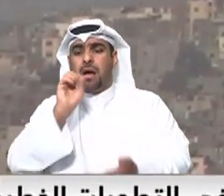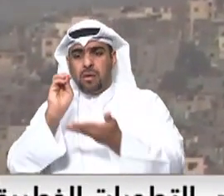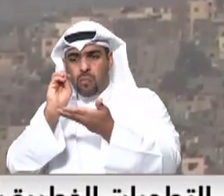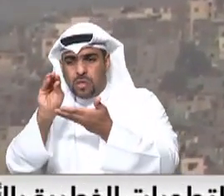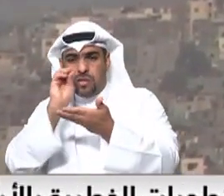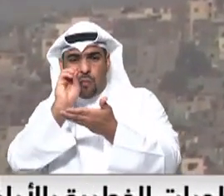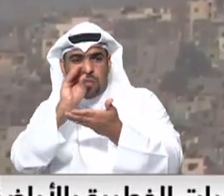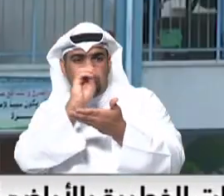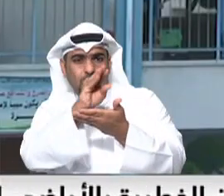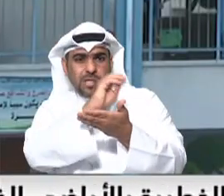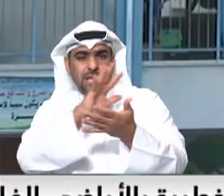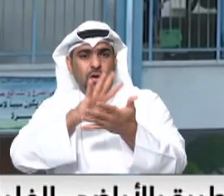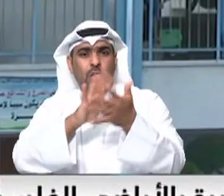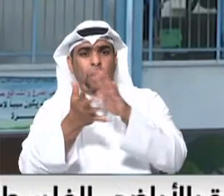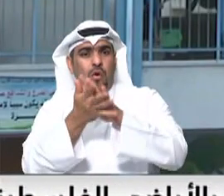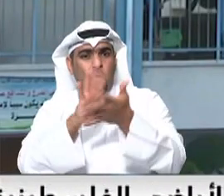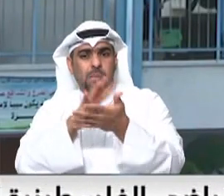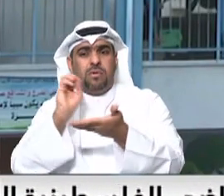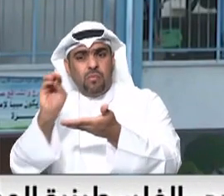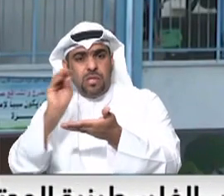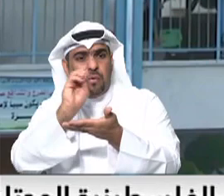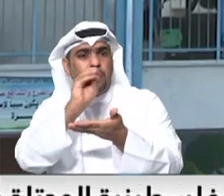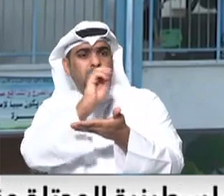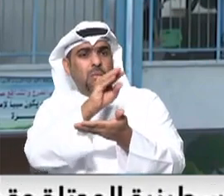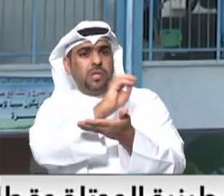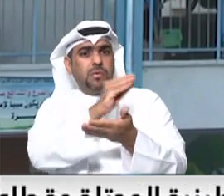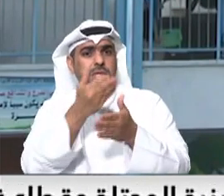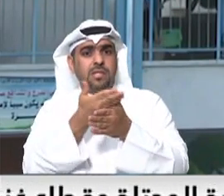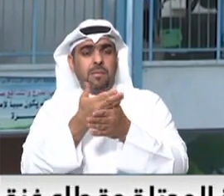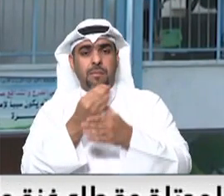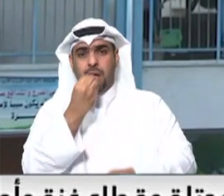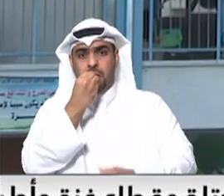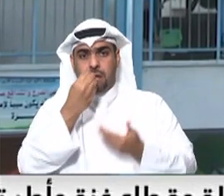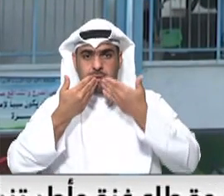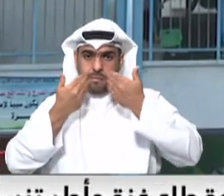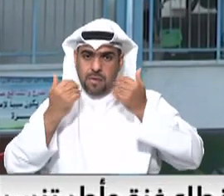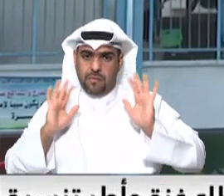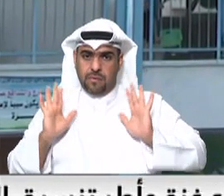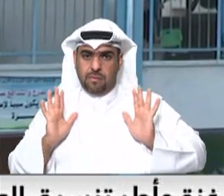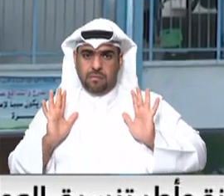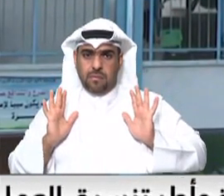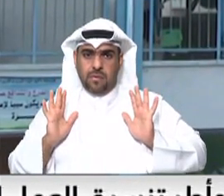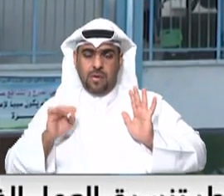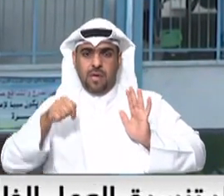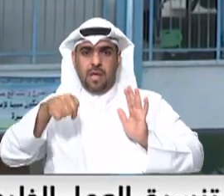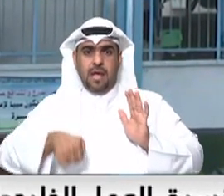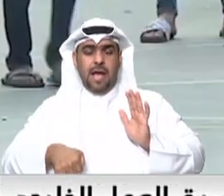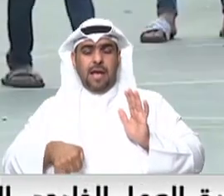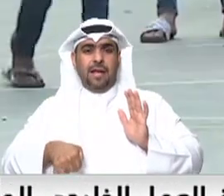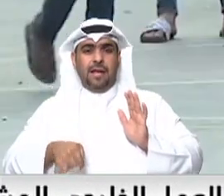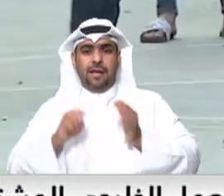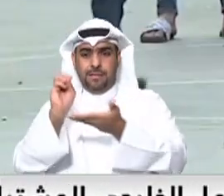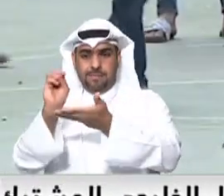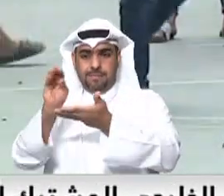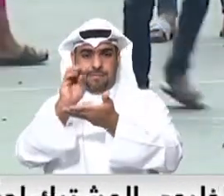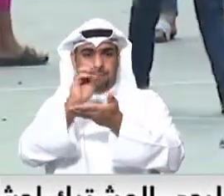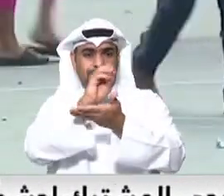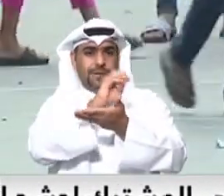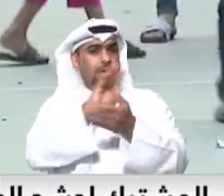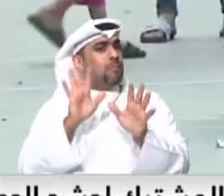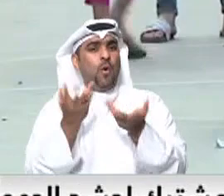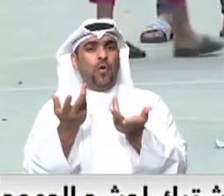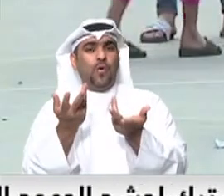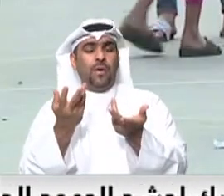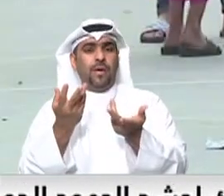ومستلزمات وخبز على النازحين، وكانت تحمل هذه المساعدات شعار جمعية الهلال الأحمر الكويتي،